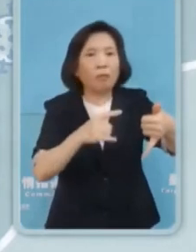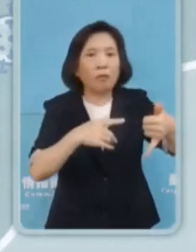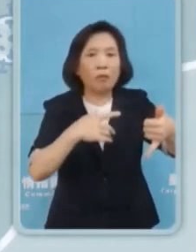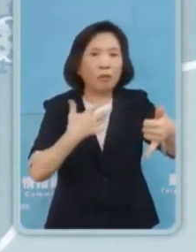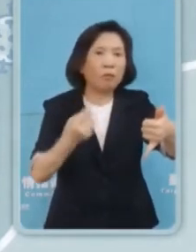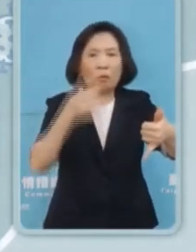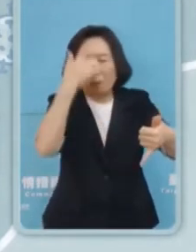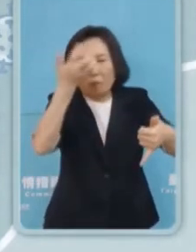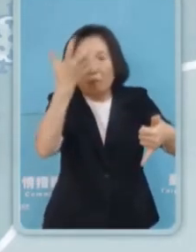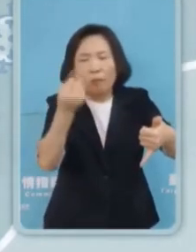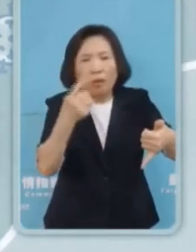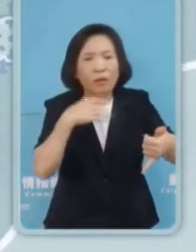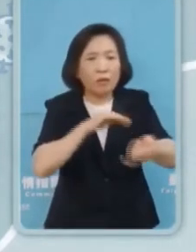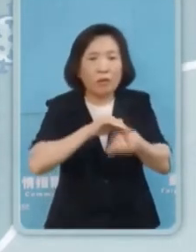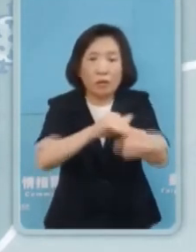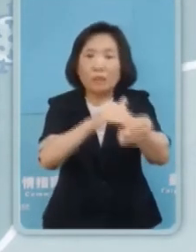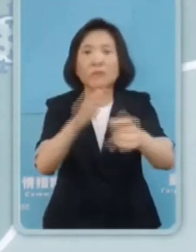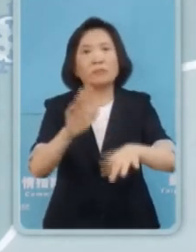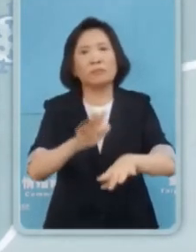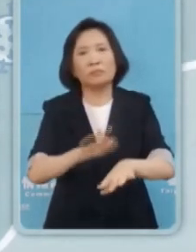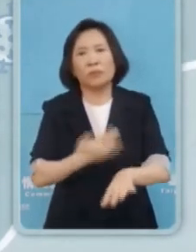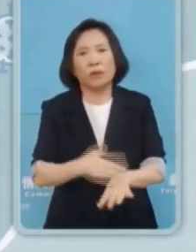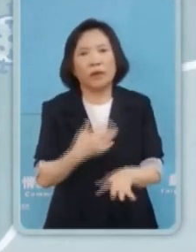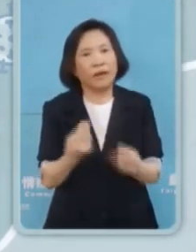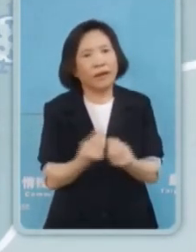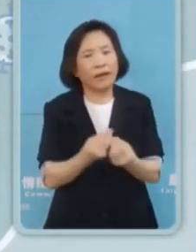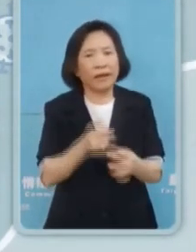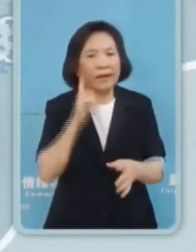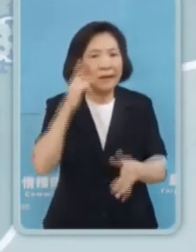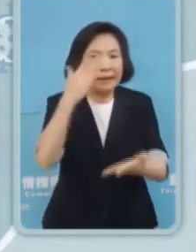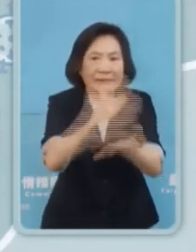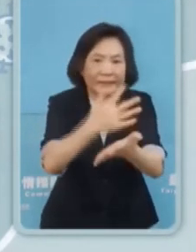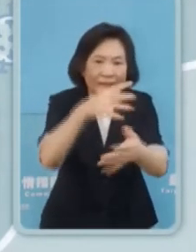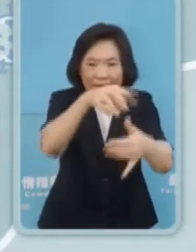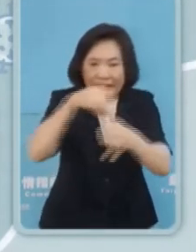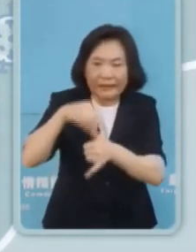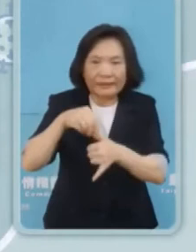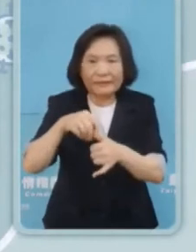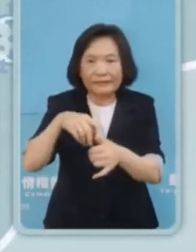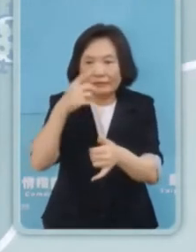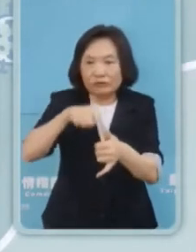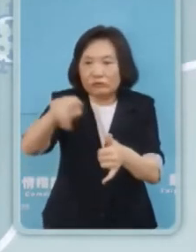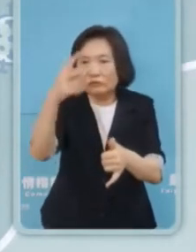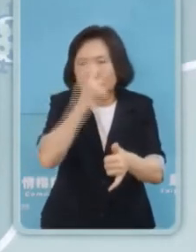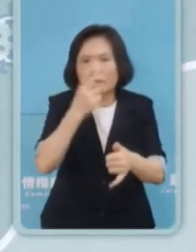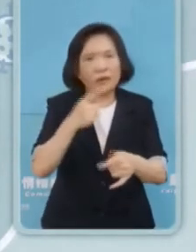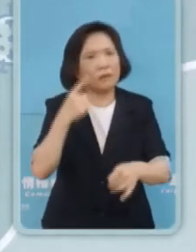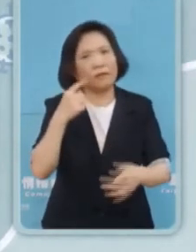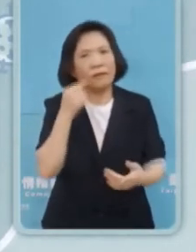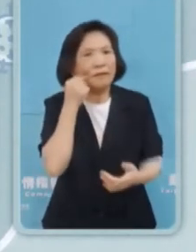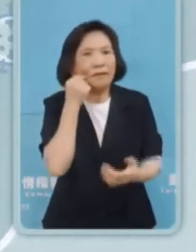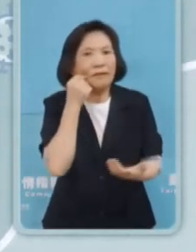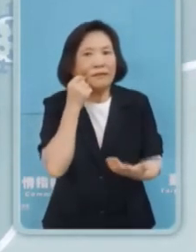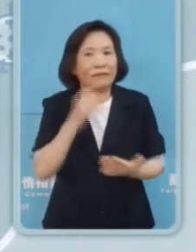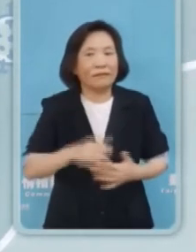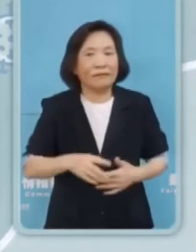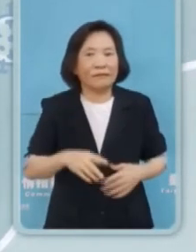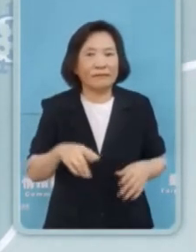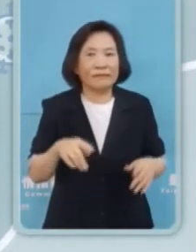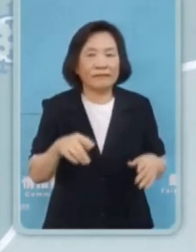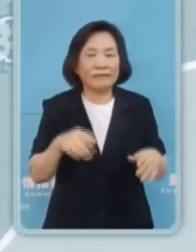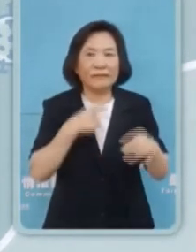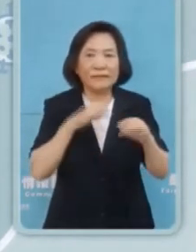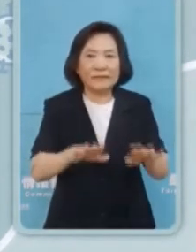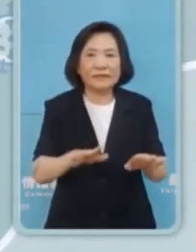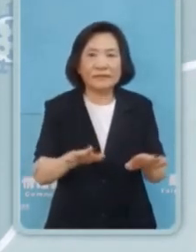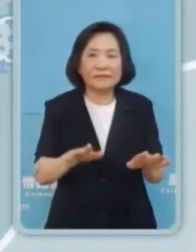寻求医疗啊，就不容易被拦下来。所以我也想是这样的，目前策略上